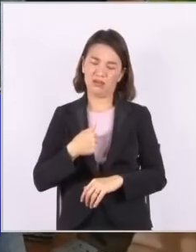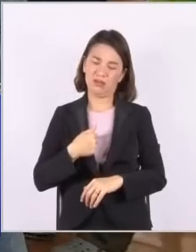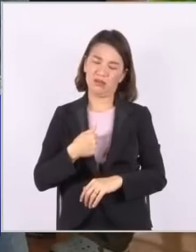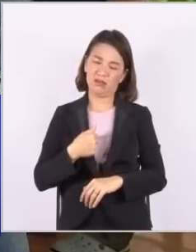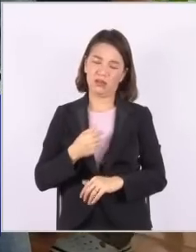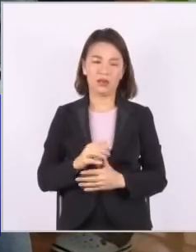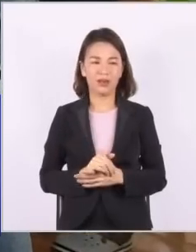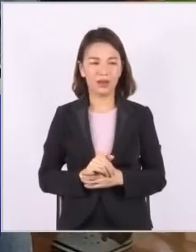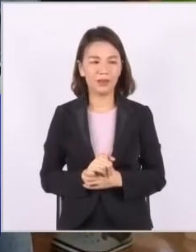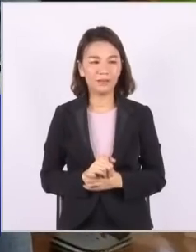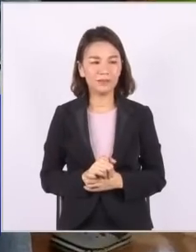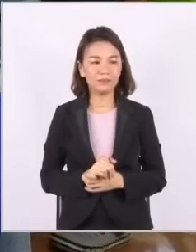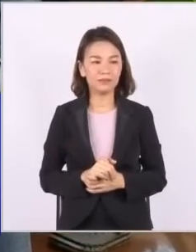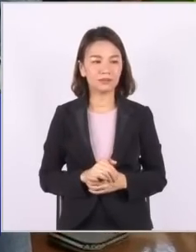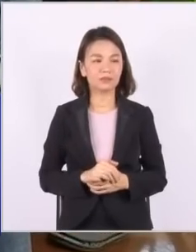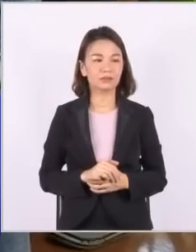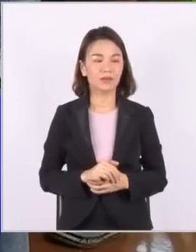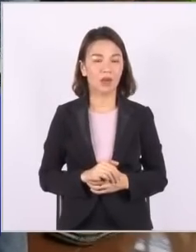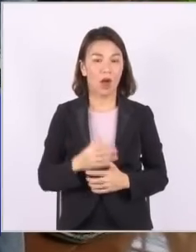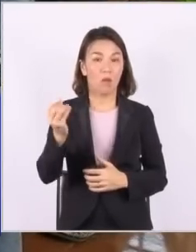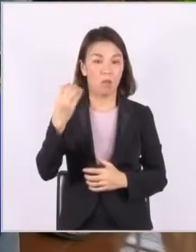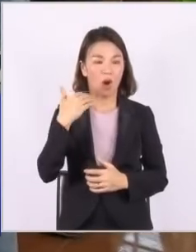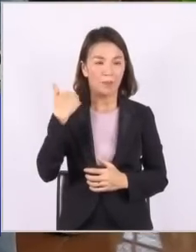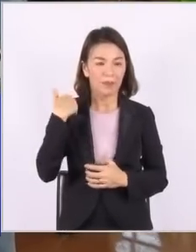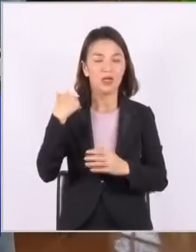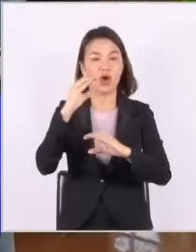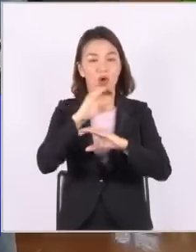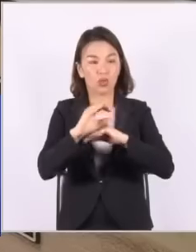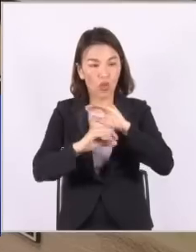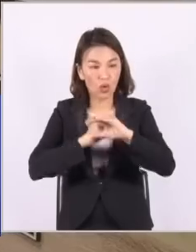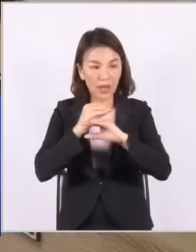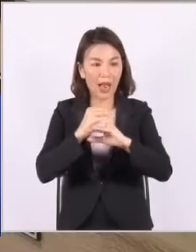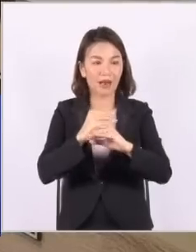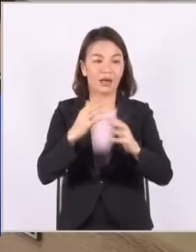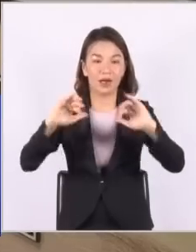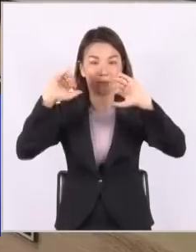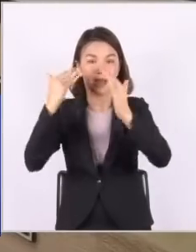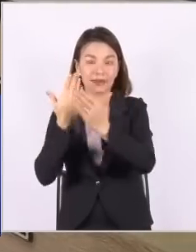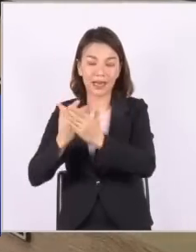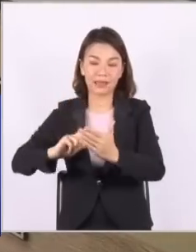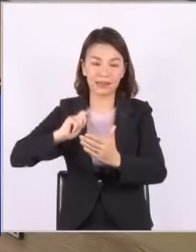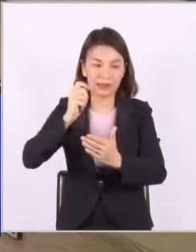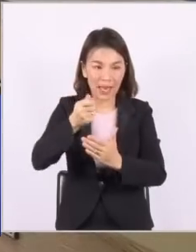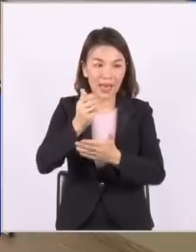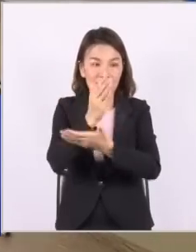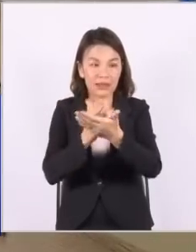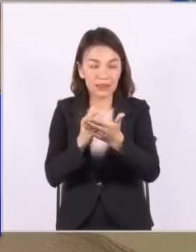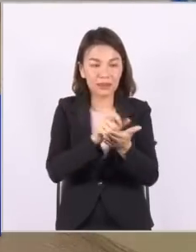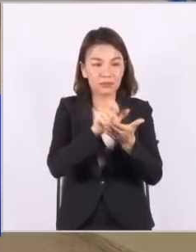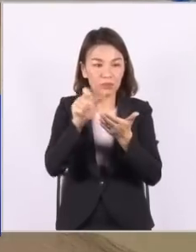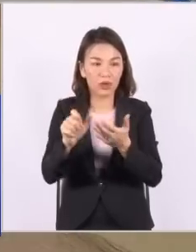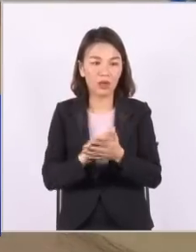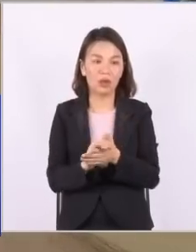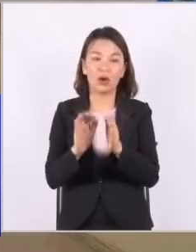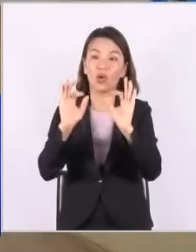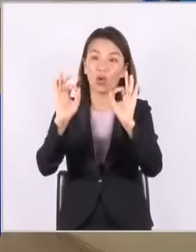กันนะคะคืออ้างว่าจะมีคนละครึ่งเฟสใหม่ต่อไหมกลายเป็นว่าเจ๊ป๋องคนนี้เธอก็บอกอ่ะก็ต่